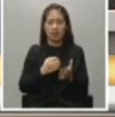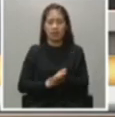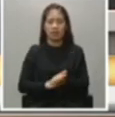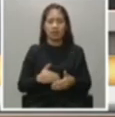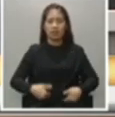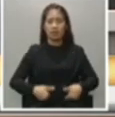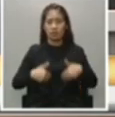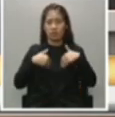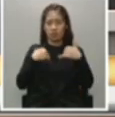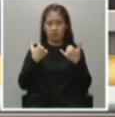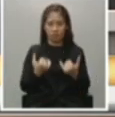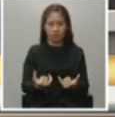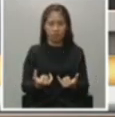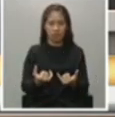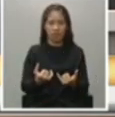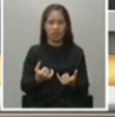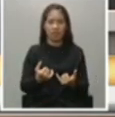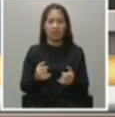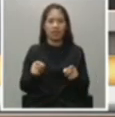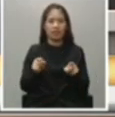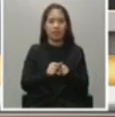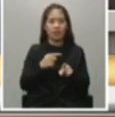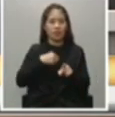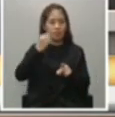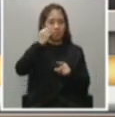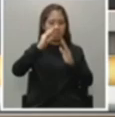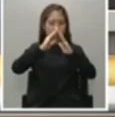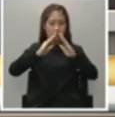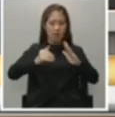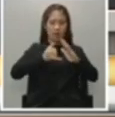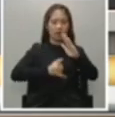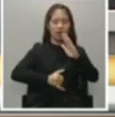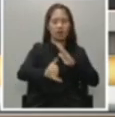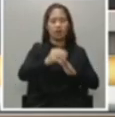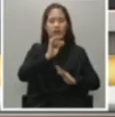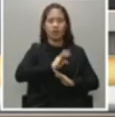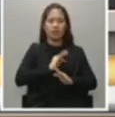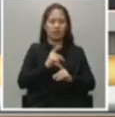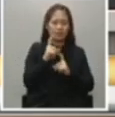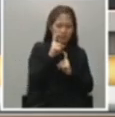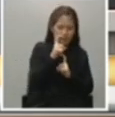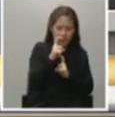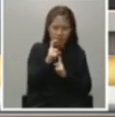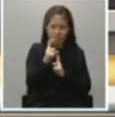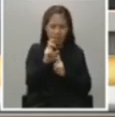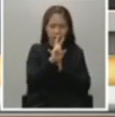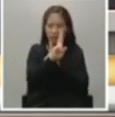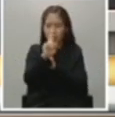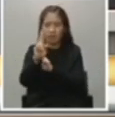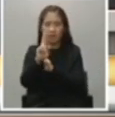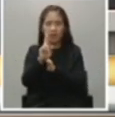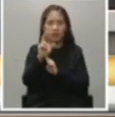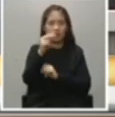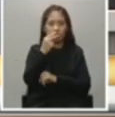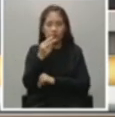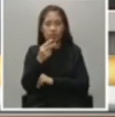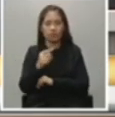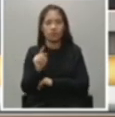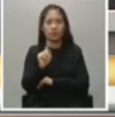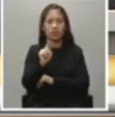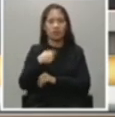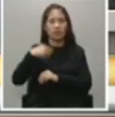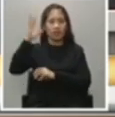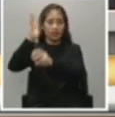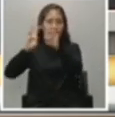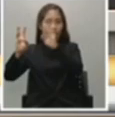ลนี้ค่ะแค่ก้าวขาออกจากบ้านก็รู้สึกไม่ปลอดภัยแล้วมีอันตรายรอบตัวค่ะไม่ว่าจะเป็นฝุ่น